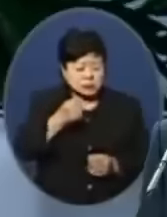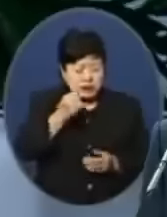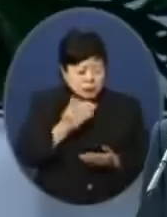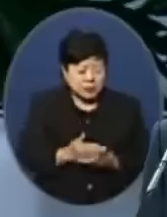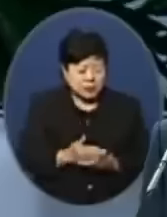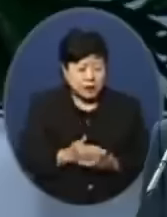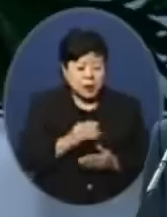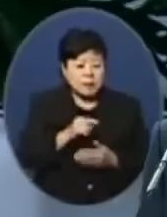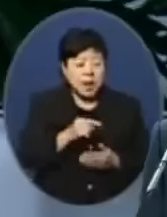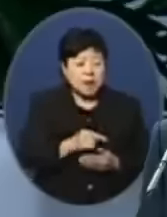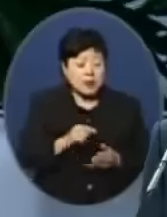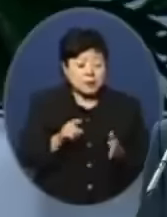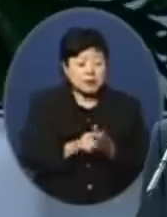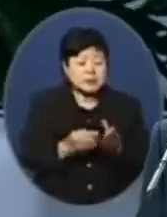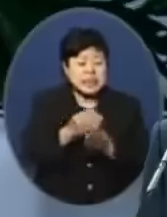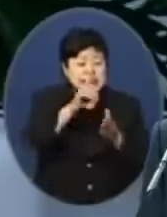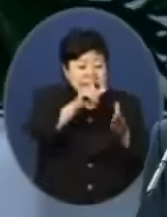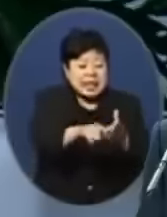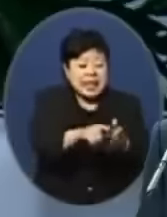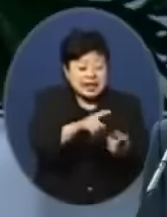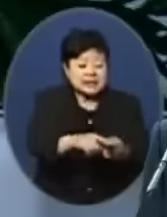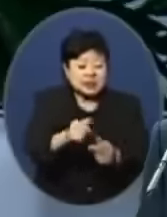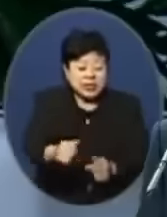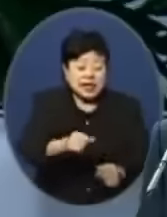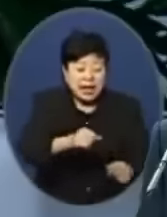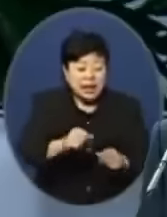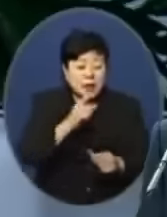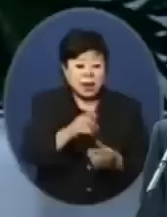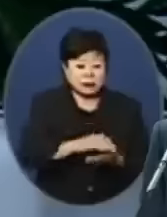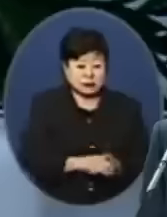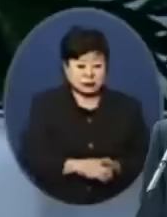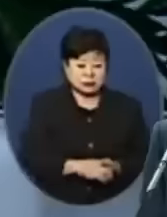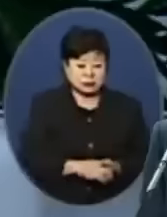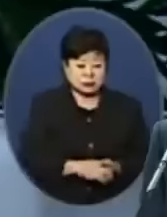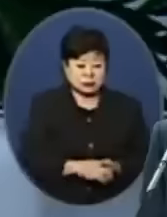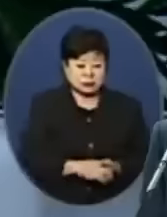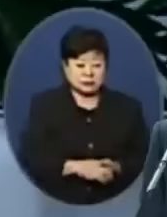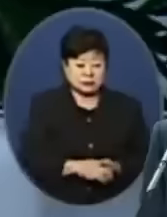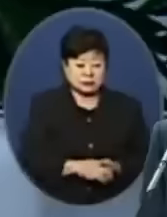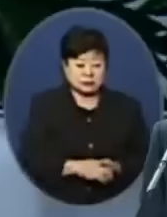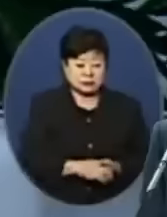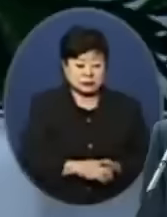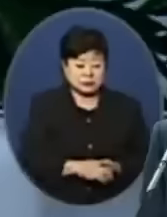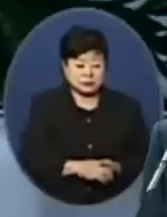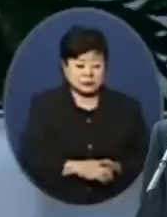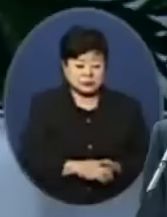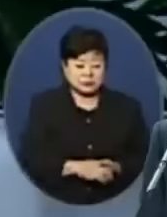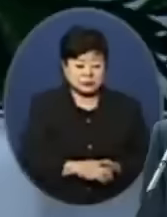말고 마음에 믿음이 생기든 믿음을 따라서 행하라. 그러니까 날 보고 아